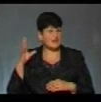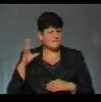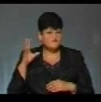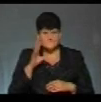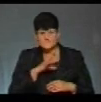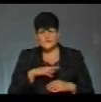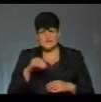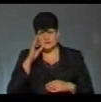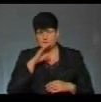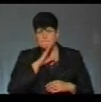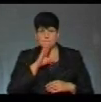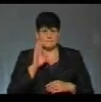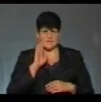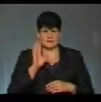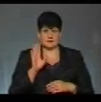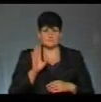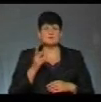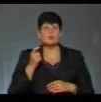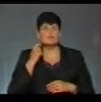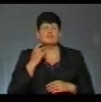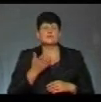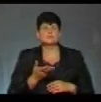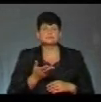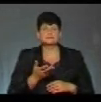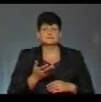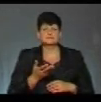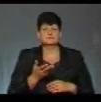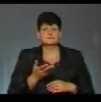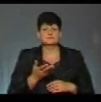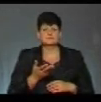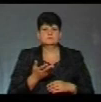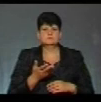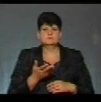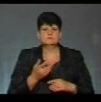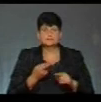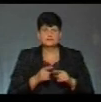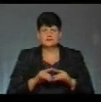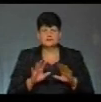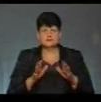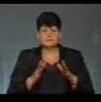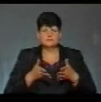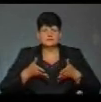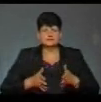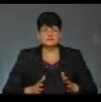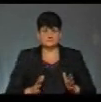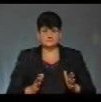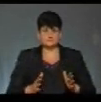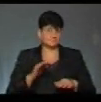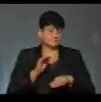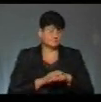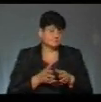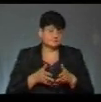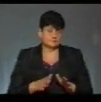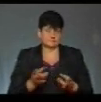Ну, тобто це не тільки для тих, з якого віку для дітей ця профілактика? Ну, от це з моменту народження. Фактично з народження.